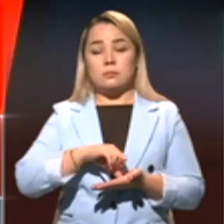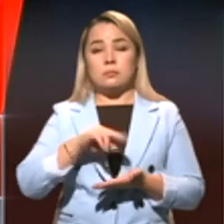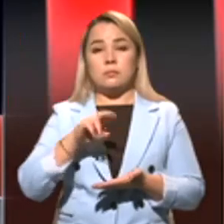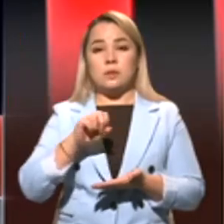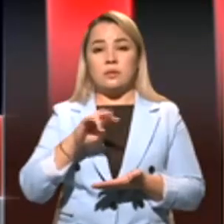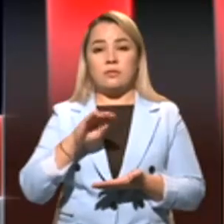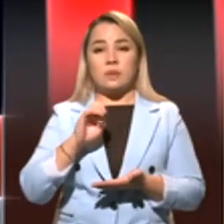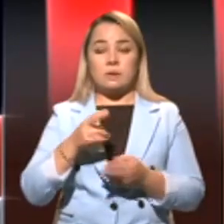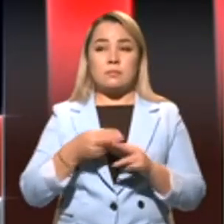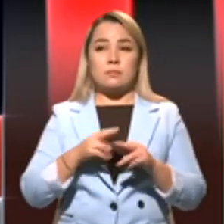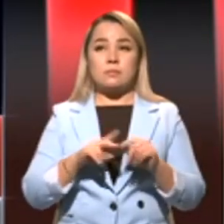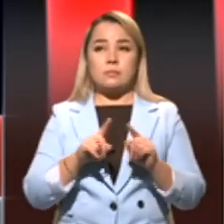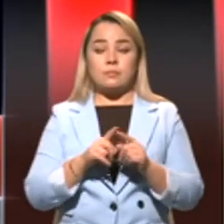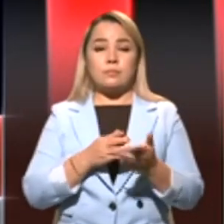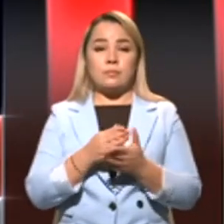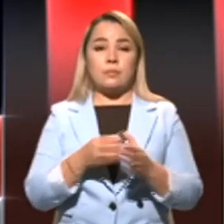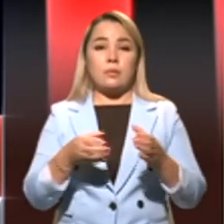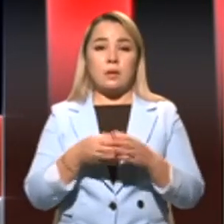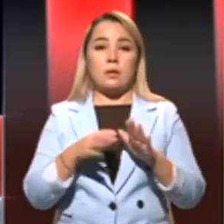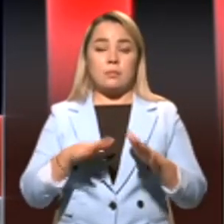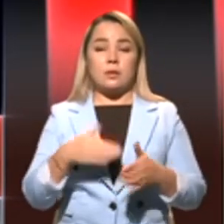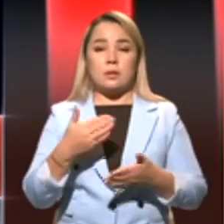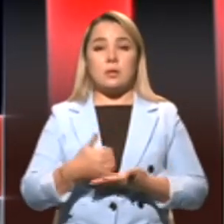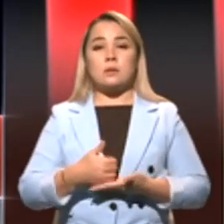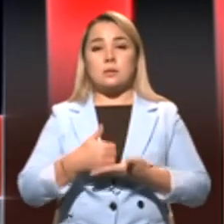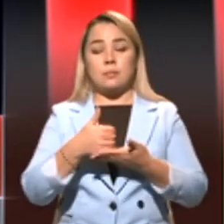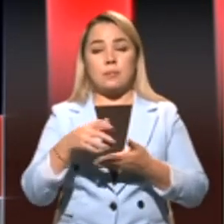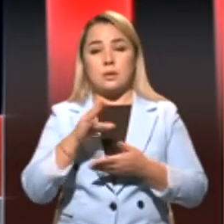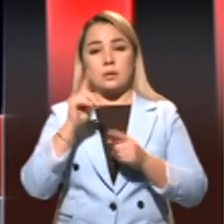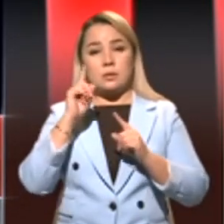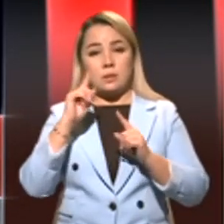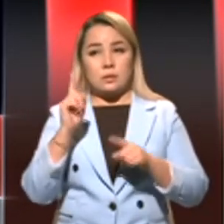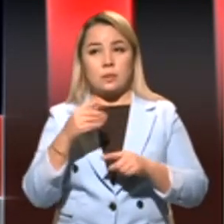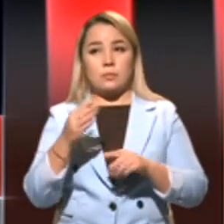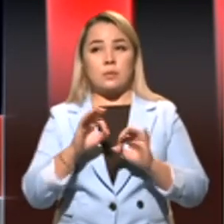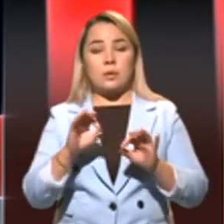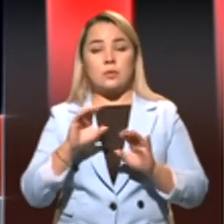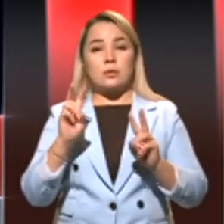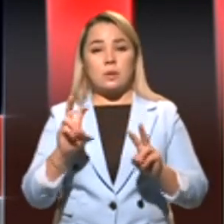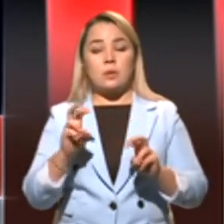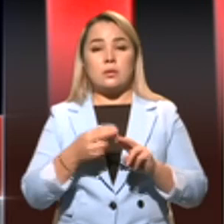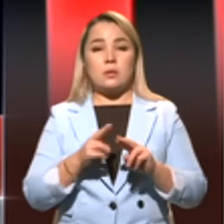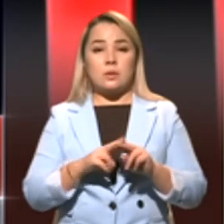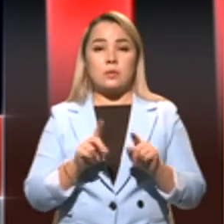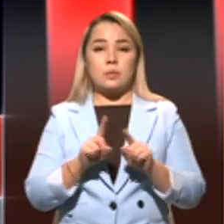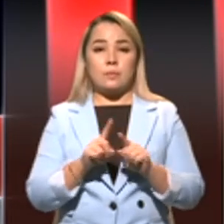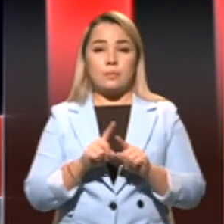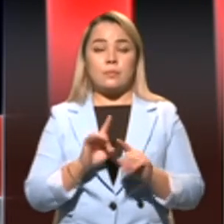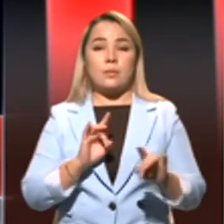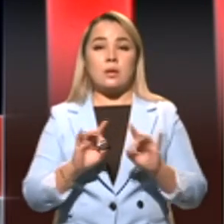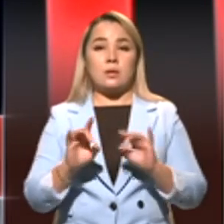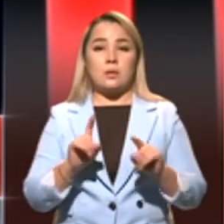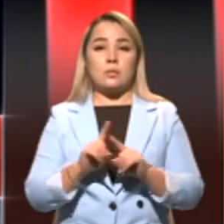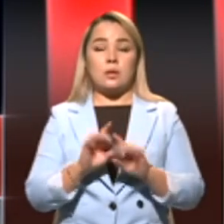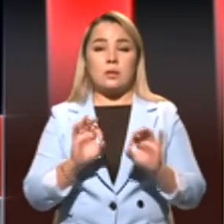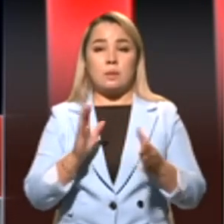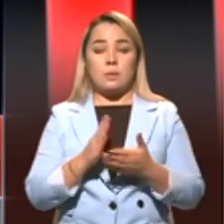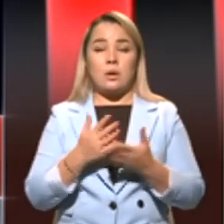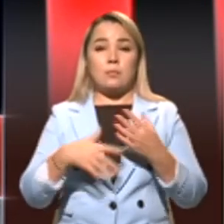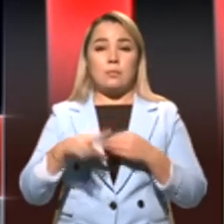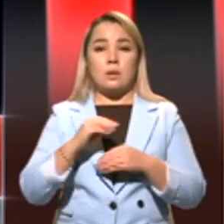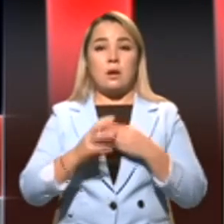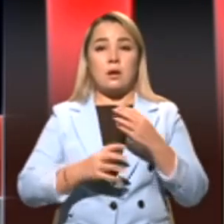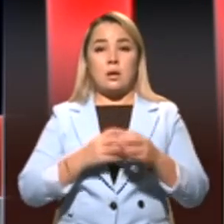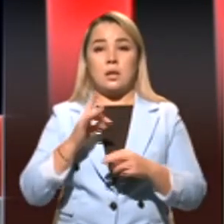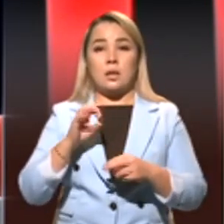пантификтің әлемдік аренада, саяси аренада абырой беделін білеміз. Бибігүл ханым, тоқтаңызшы, соған тоқталып өтсеңіз. Жарнама деп айтып жатырмыз, бірақ бүкіл